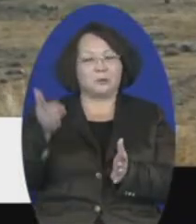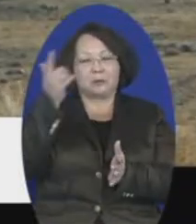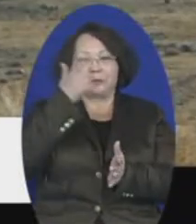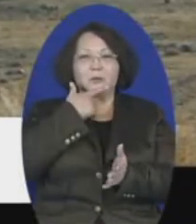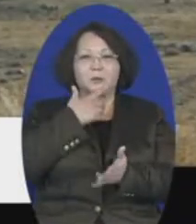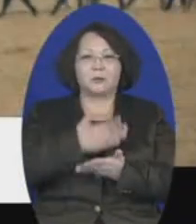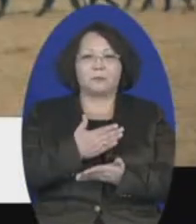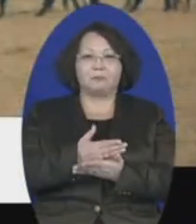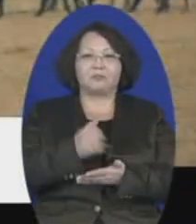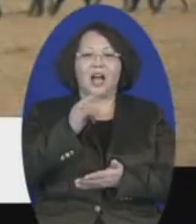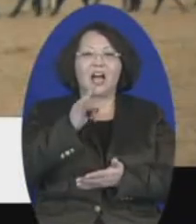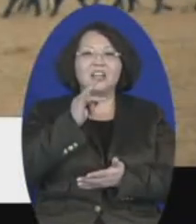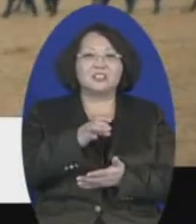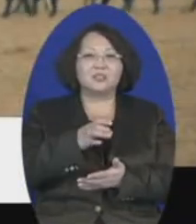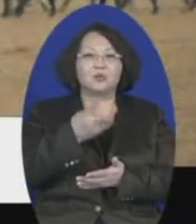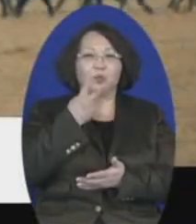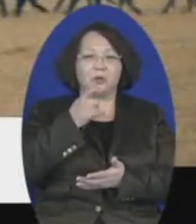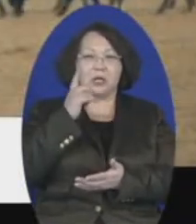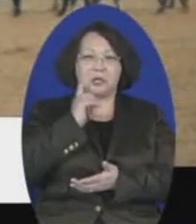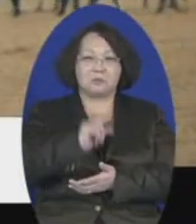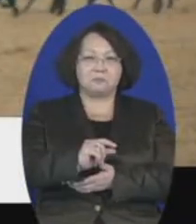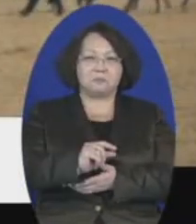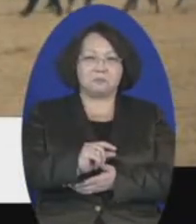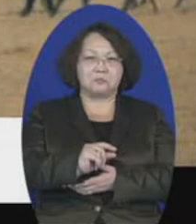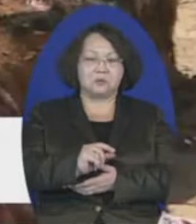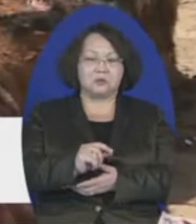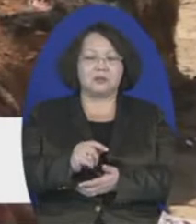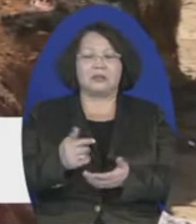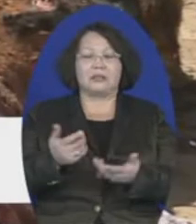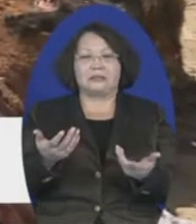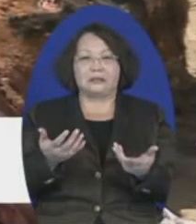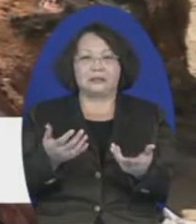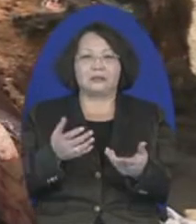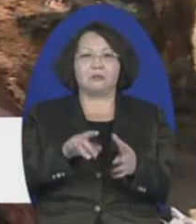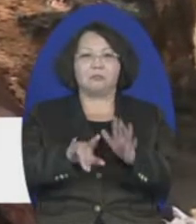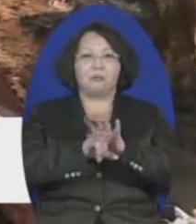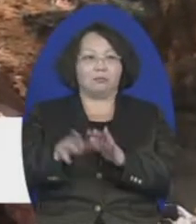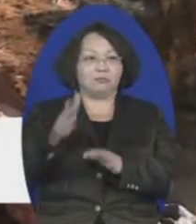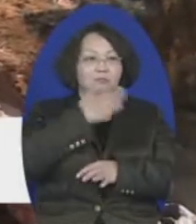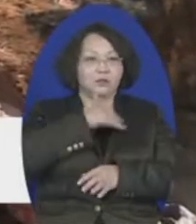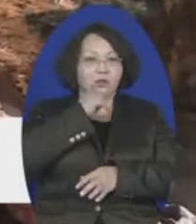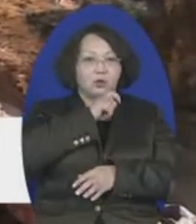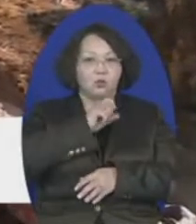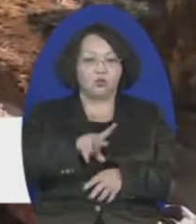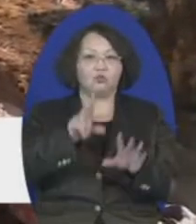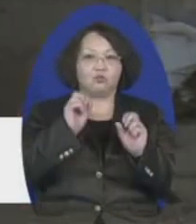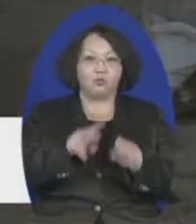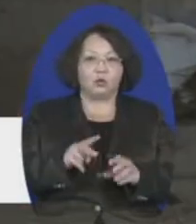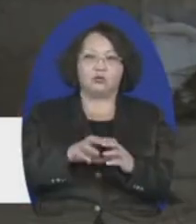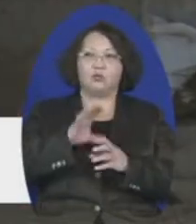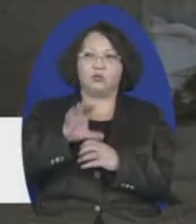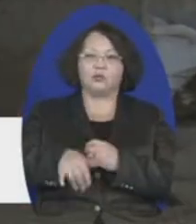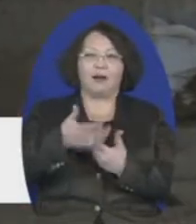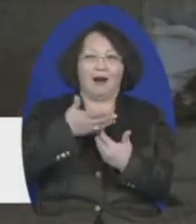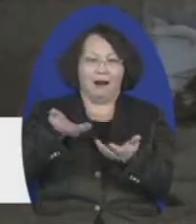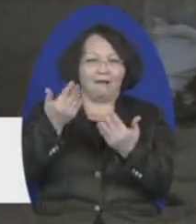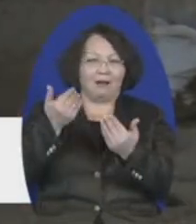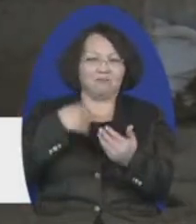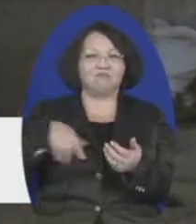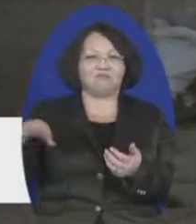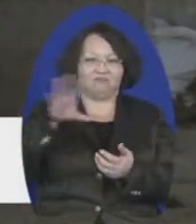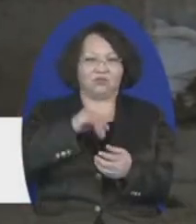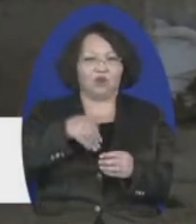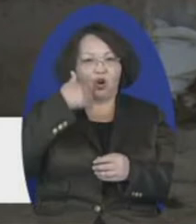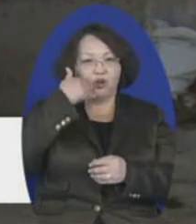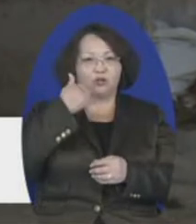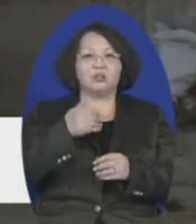бохины үн хүрэхгүй гэдэг хэрвээ мал эрүүл байсан бол олон улсын зах зээлд эрэлт өндөр байна. Өнөөдөр хоньны арьсны 98% нь